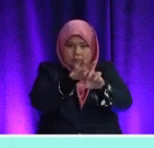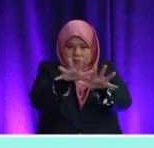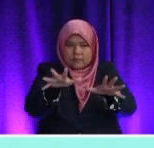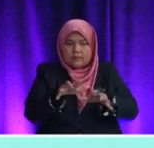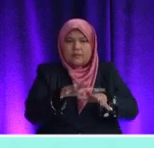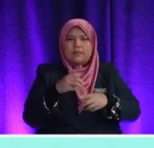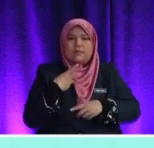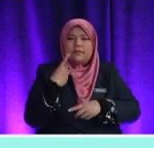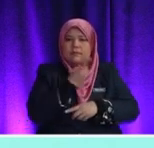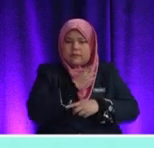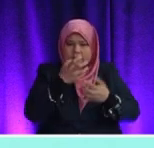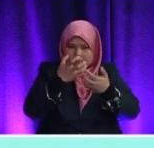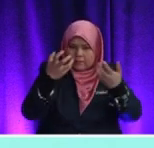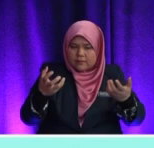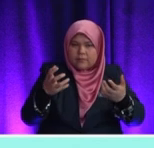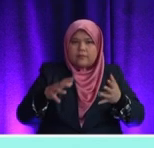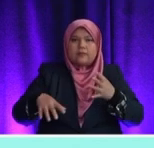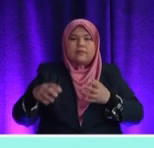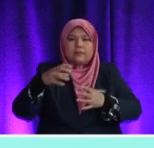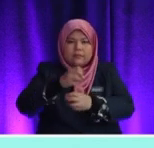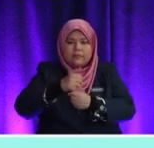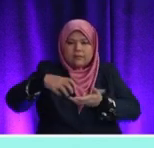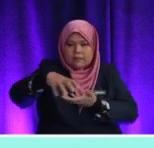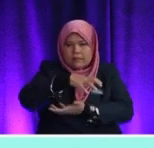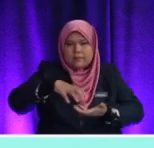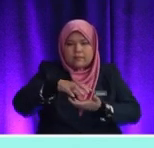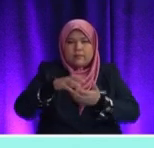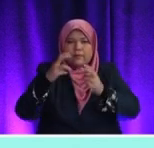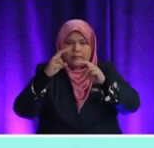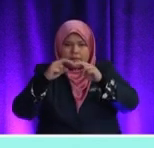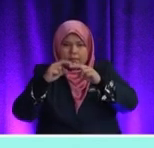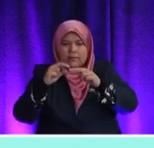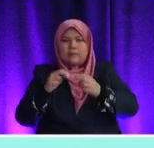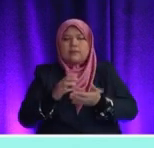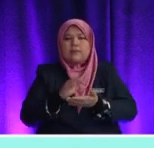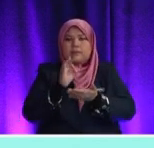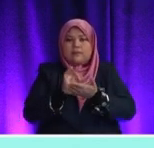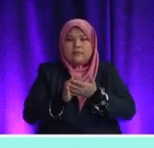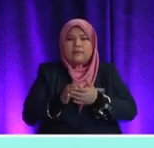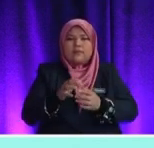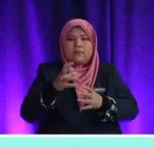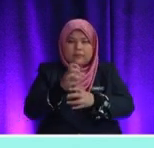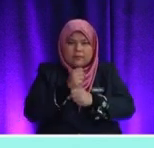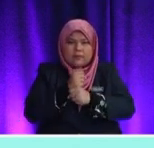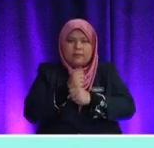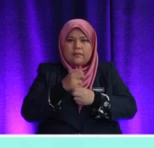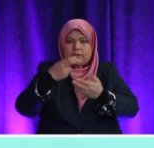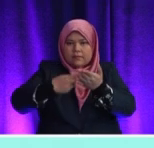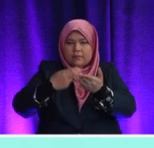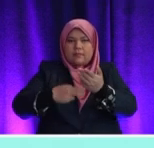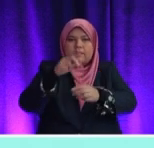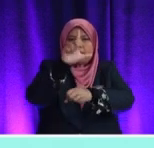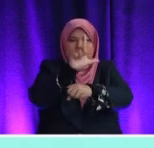tadi sekitar depan asingkan dapat cra biji tersebut dapat menghasilkan logam Tulip oke itu cara kita